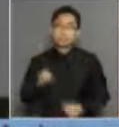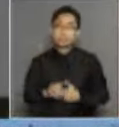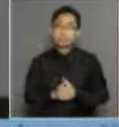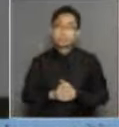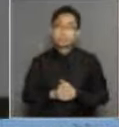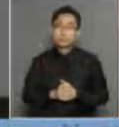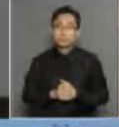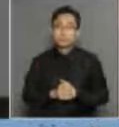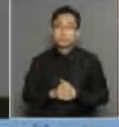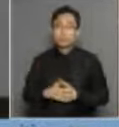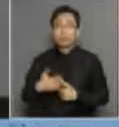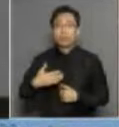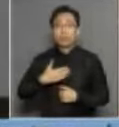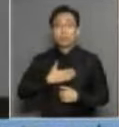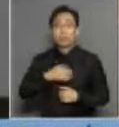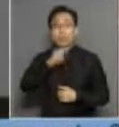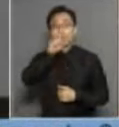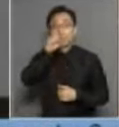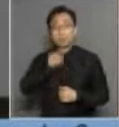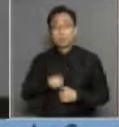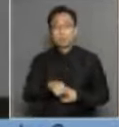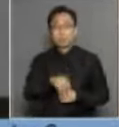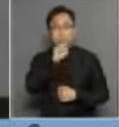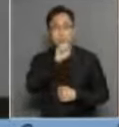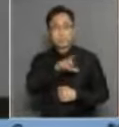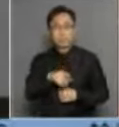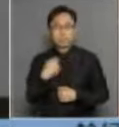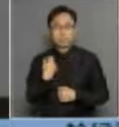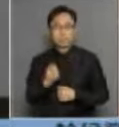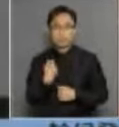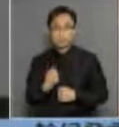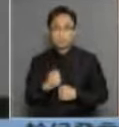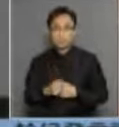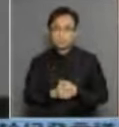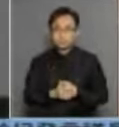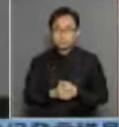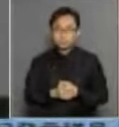即系我嗰条问题其实系好简单嘅啫，系嘛？